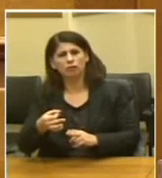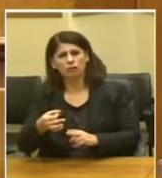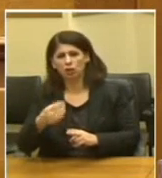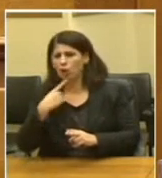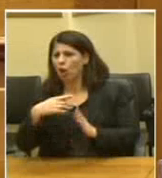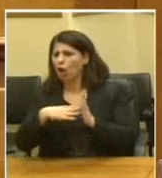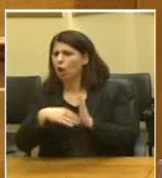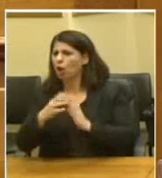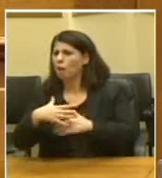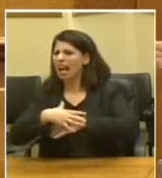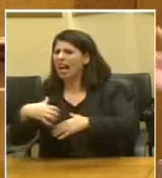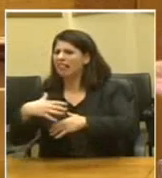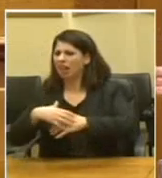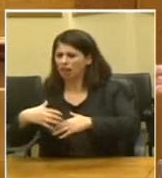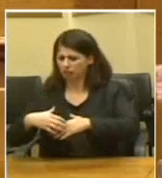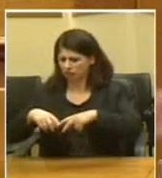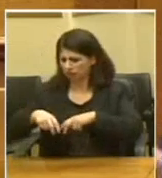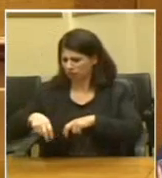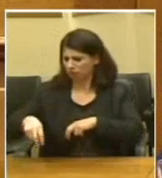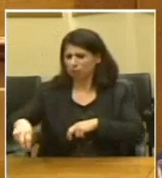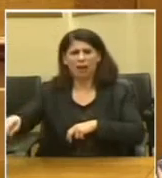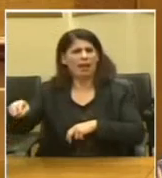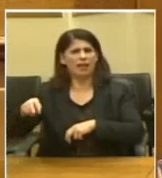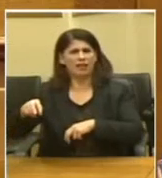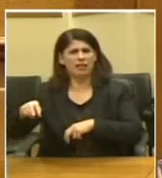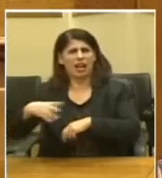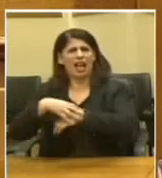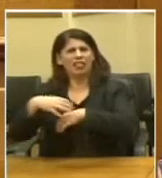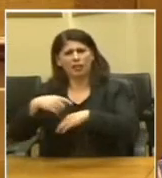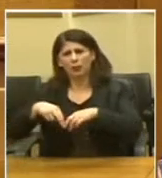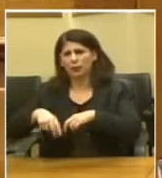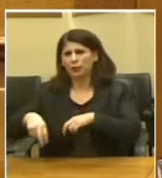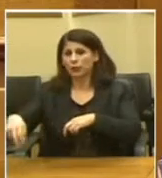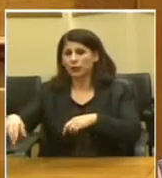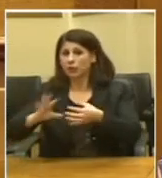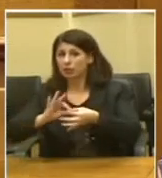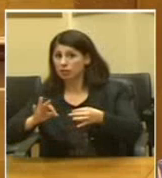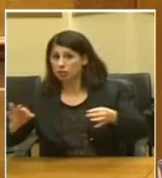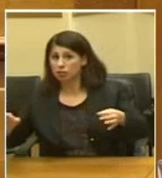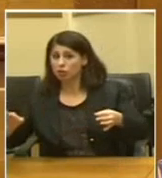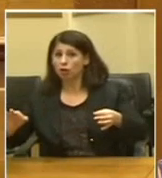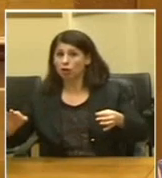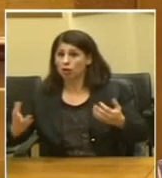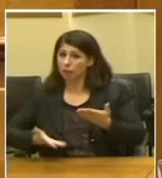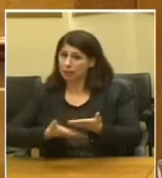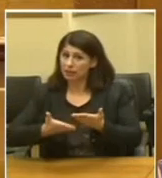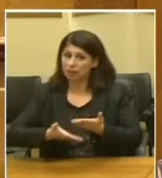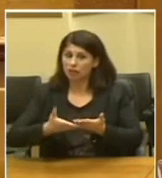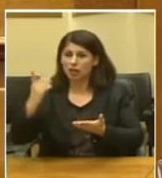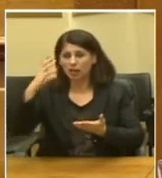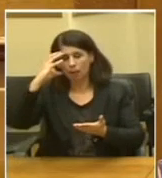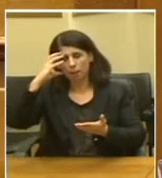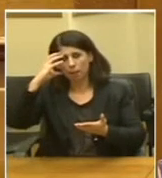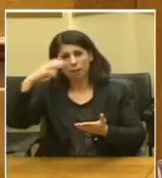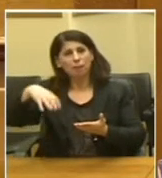να περάσει από μπροστά μου την ώρα μιας ιδιαίτερου ιστορικού, θα έλεγα, φορτίου επίσκεψης σε ένα μνημείο του